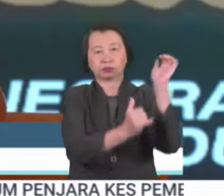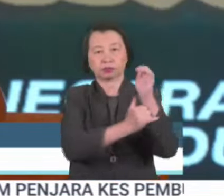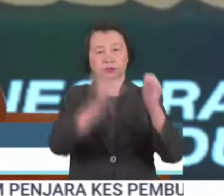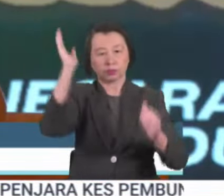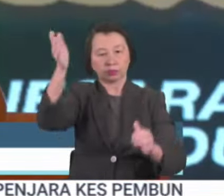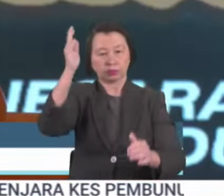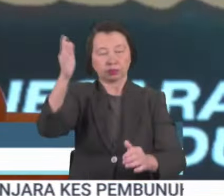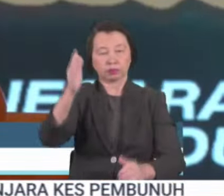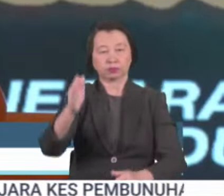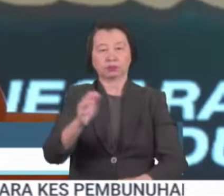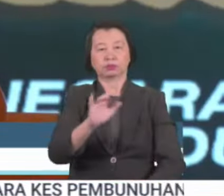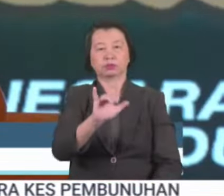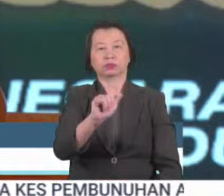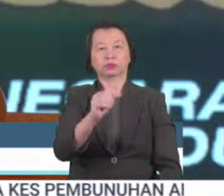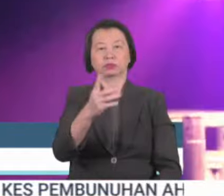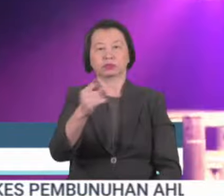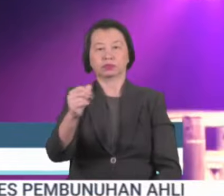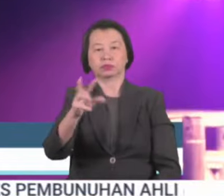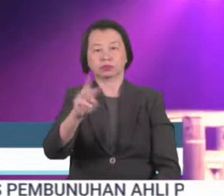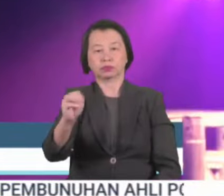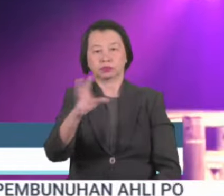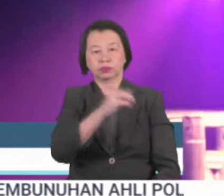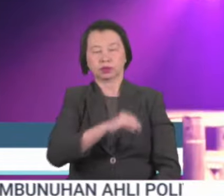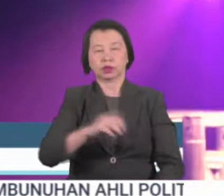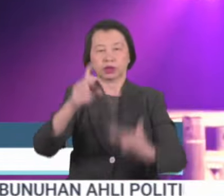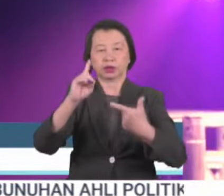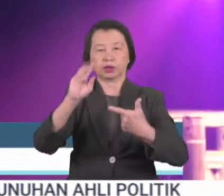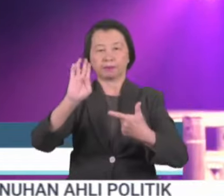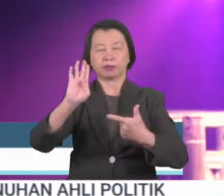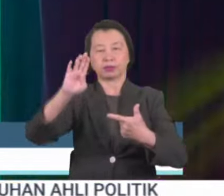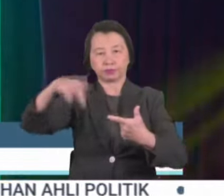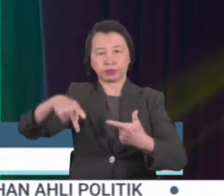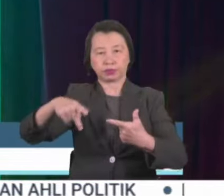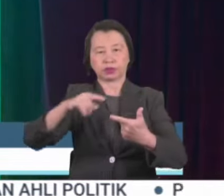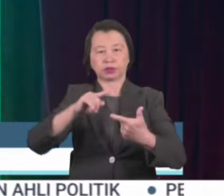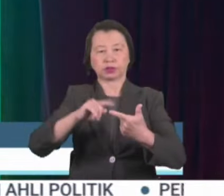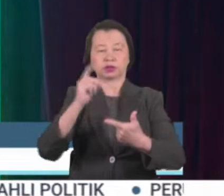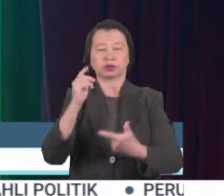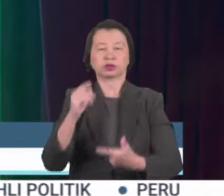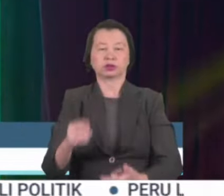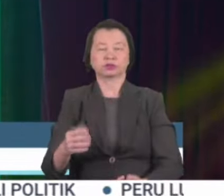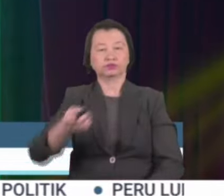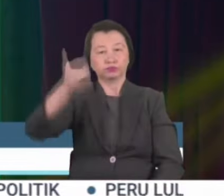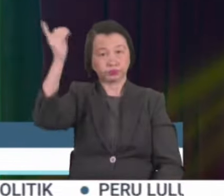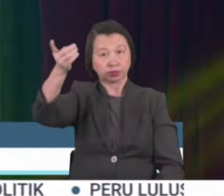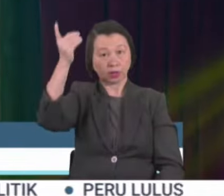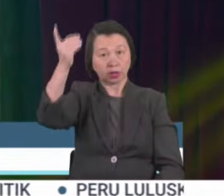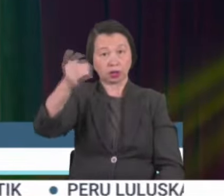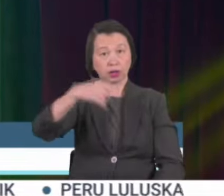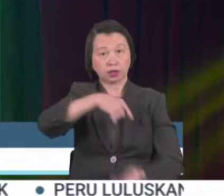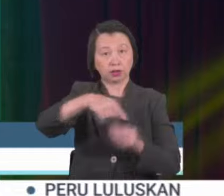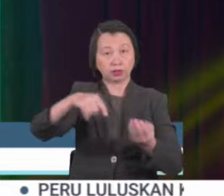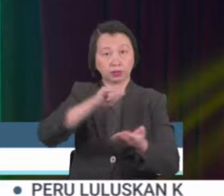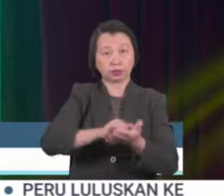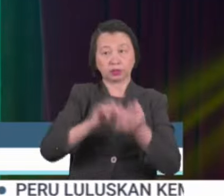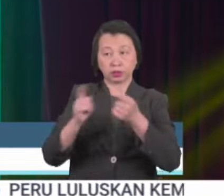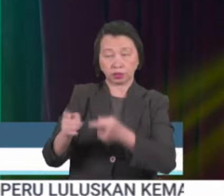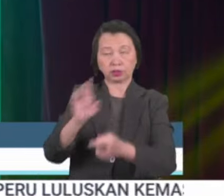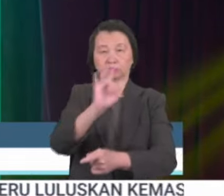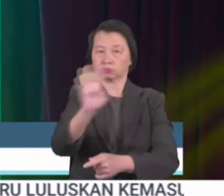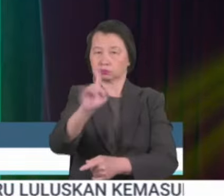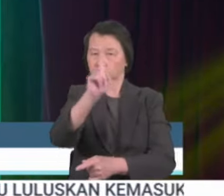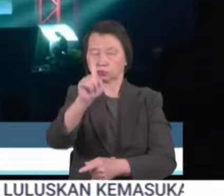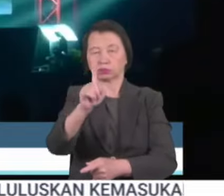Dakwah Islamiah Malaysia YADIM dan Dewan Bahasa dan Pustaka DBP di Ibu Negara. Dakwah dalam kesenian ini merupakan salah